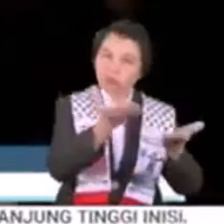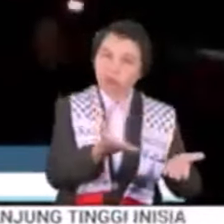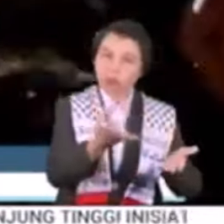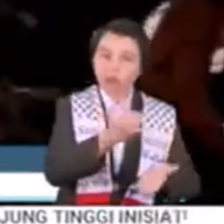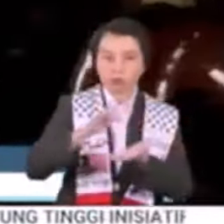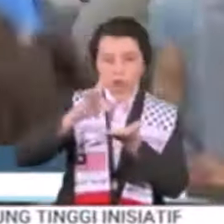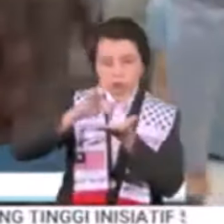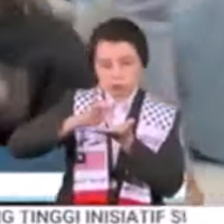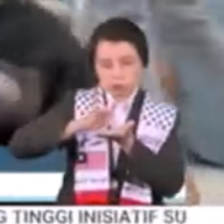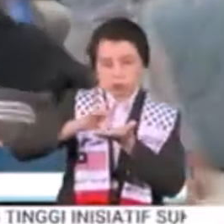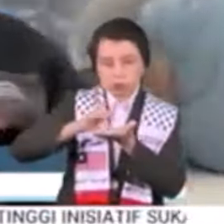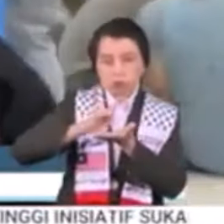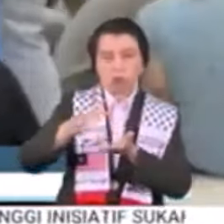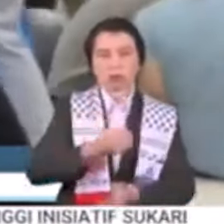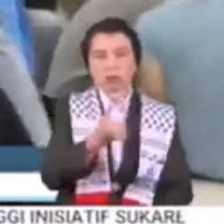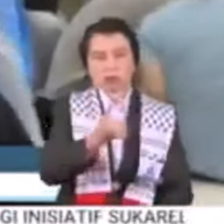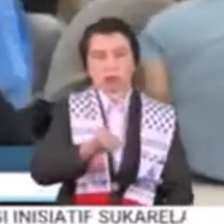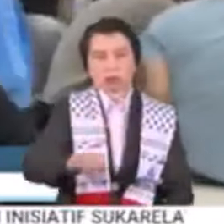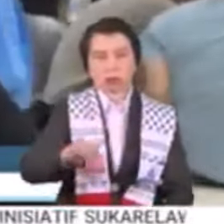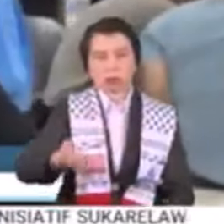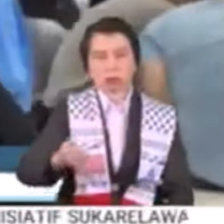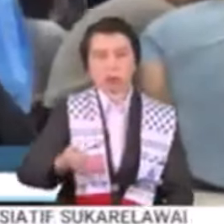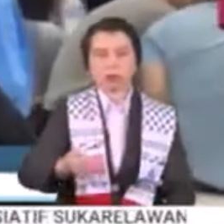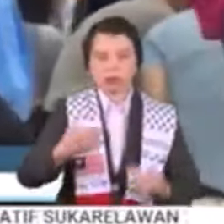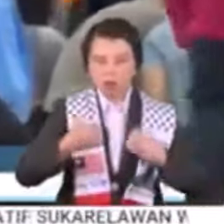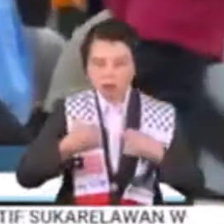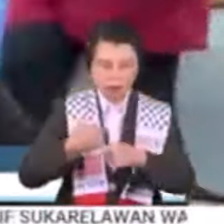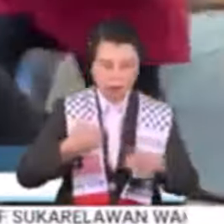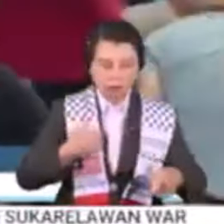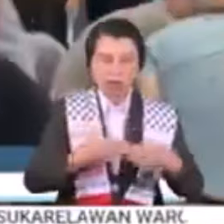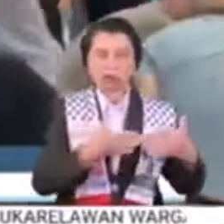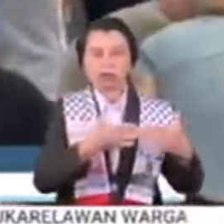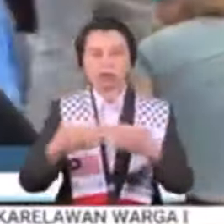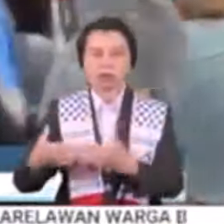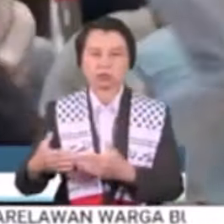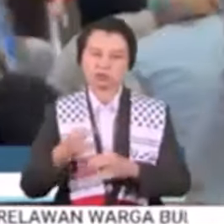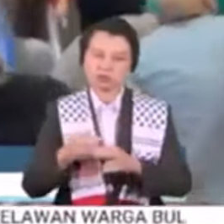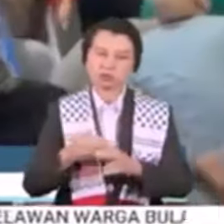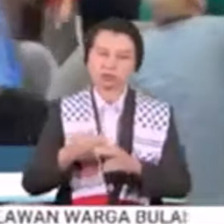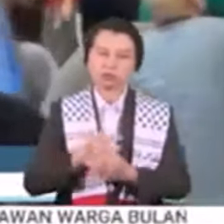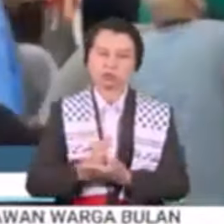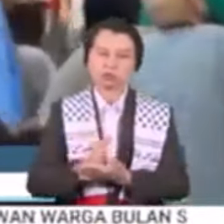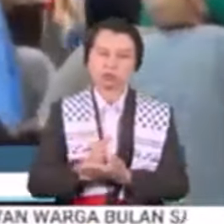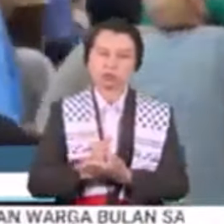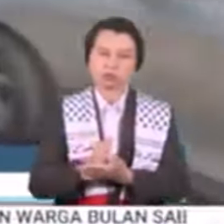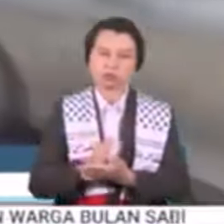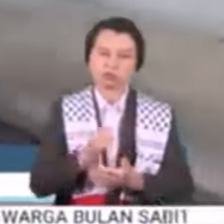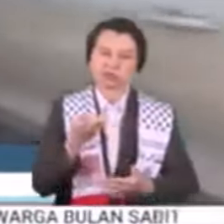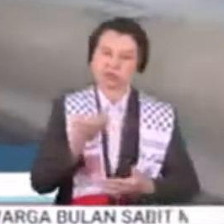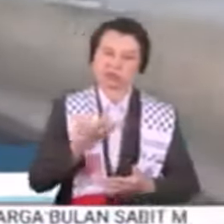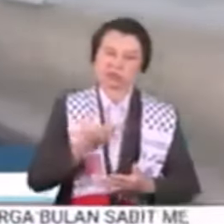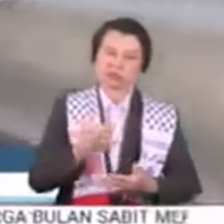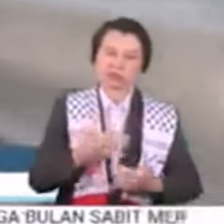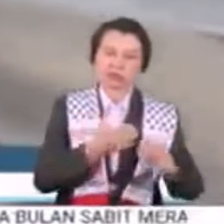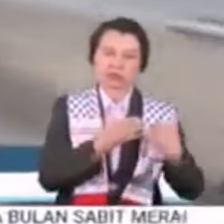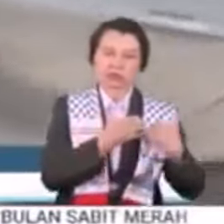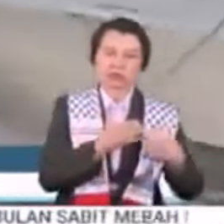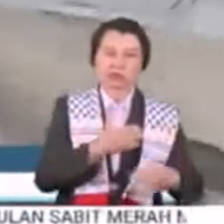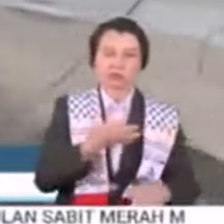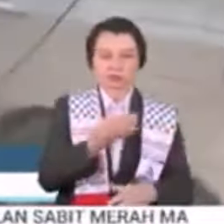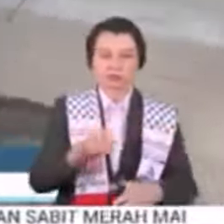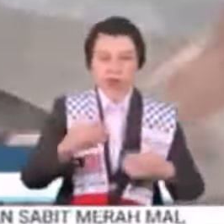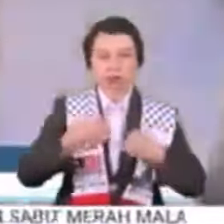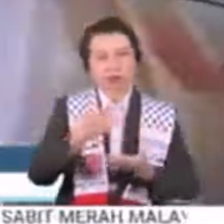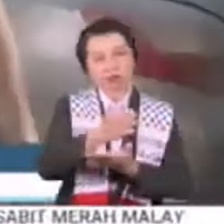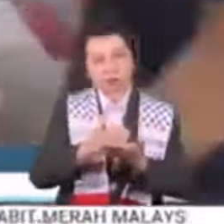manakala ubat-ubatan dan peralatan yang masih ada penyembuh seketika sakit ditangguh. Malah